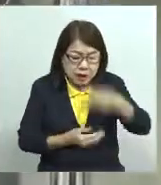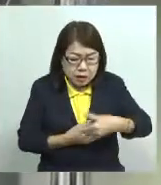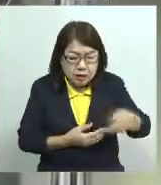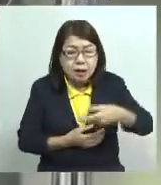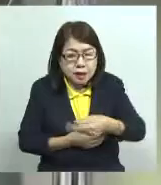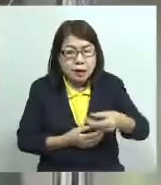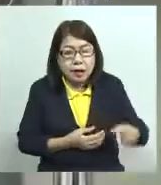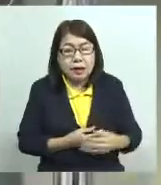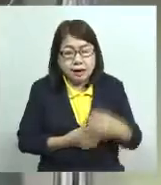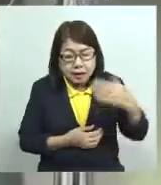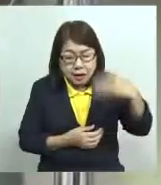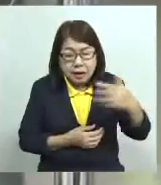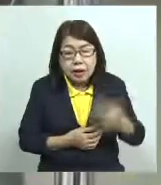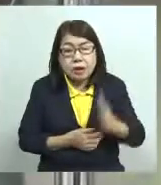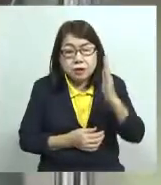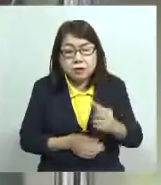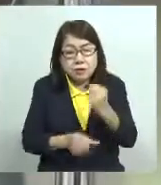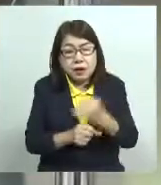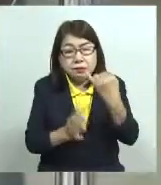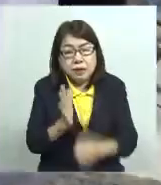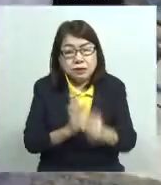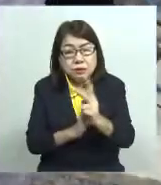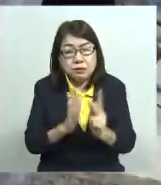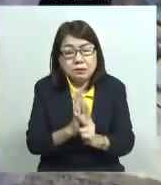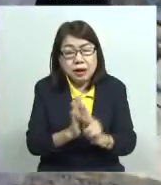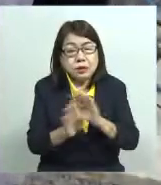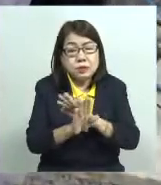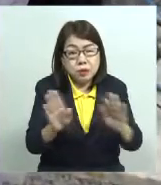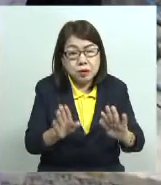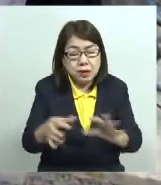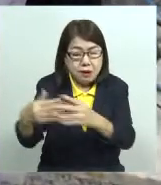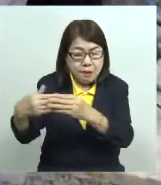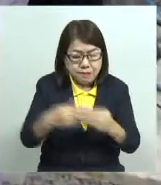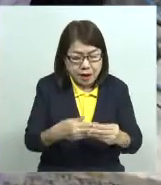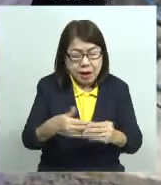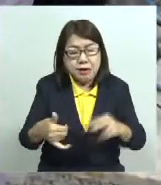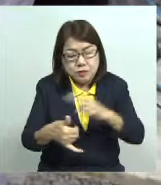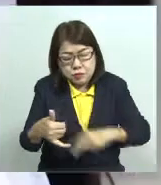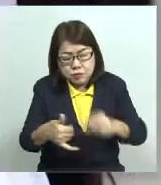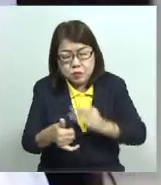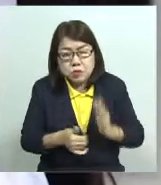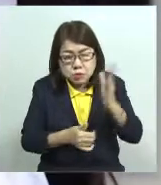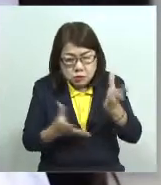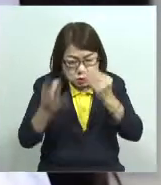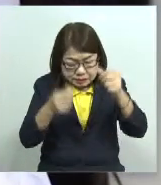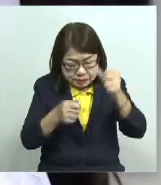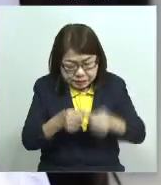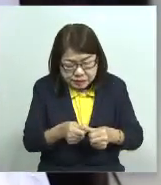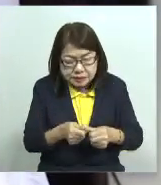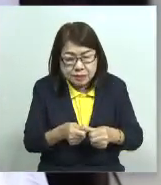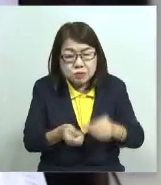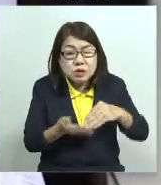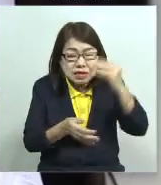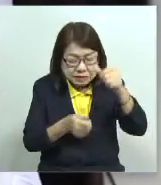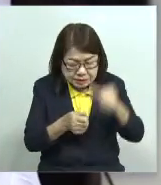จะนำผู้ที่เคยได้รับการนิรโทษกรรมเข้าสู่ระบบการรักษาและจากนี้จะได้นำบทเรียนในการปลูกกัญชามาใช้ในการ